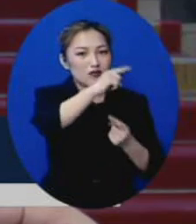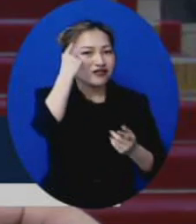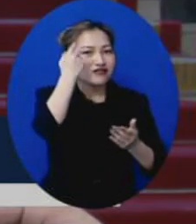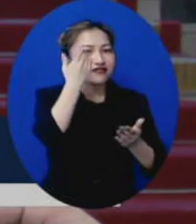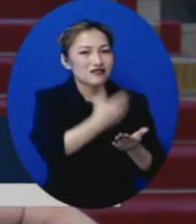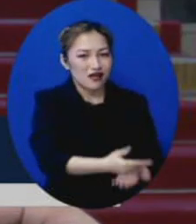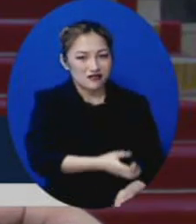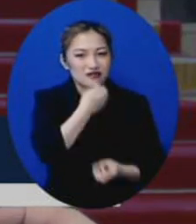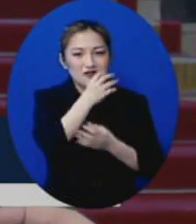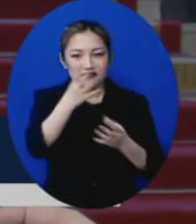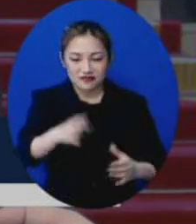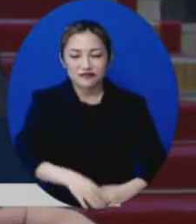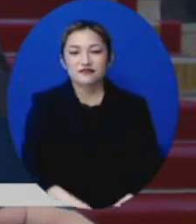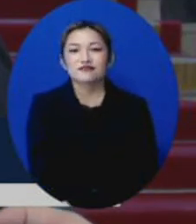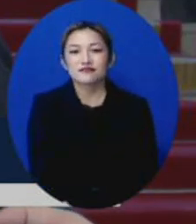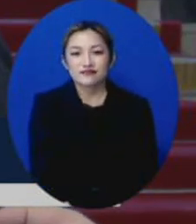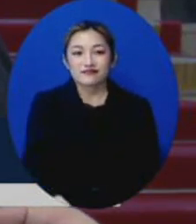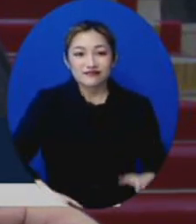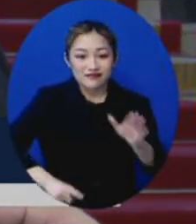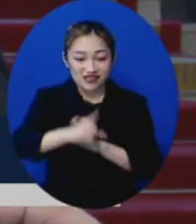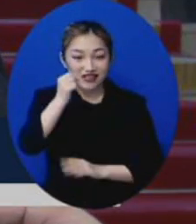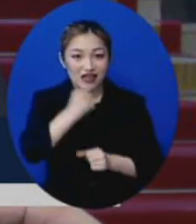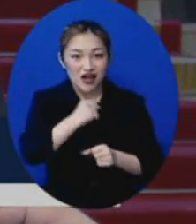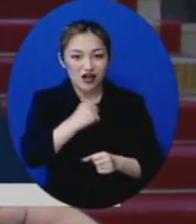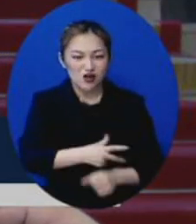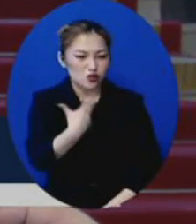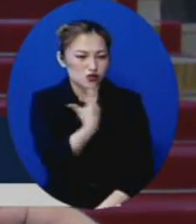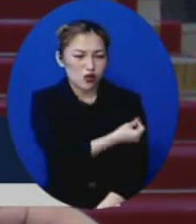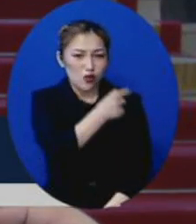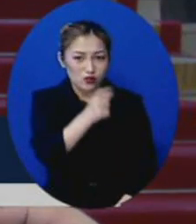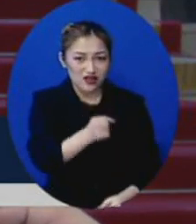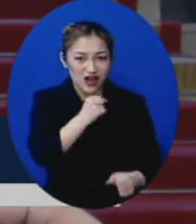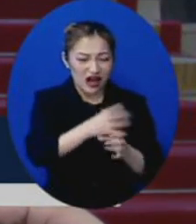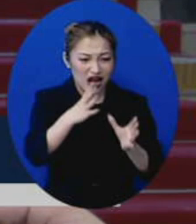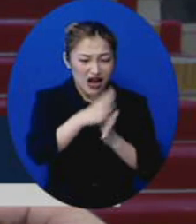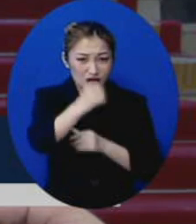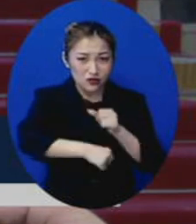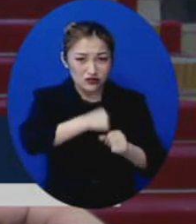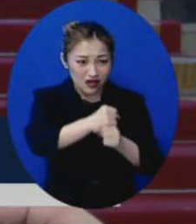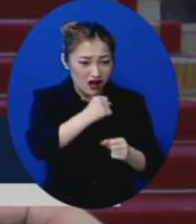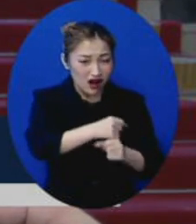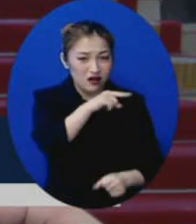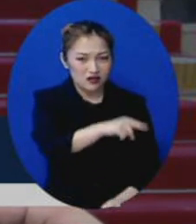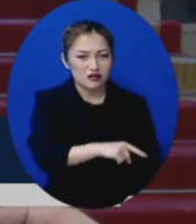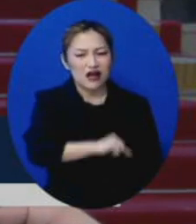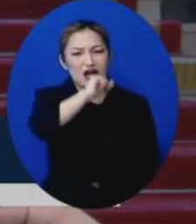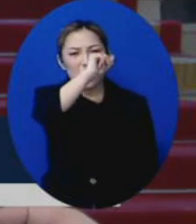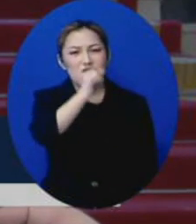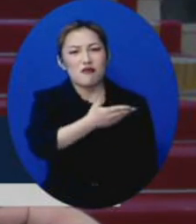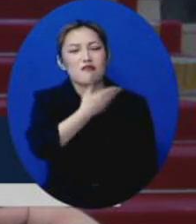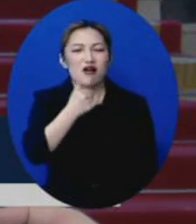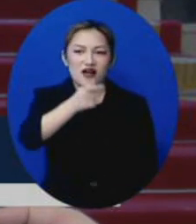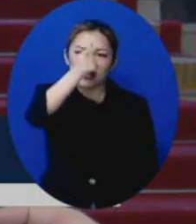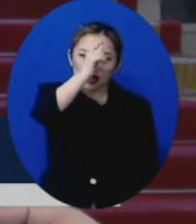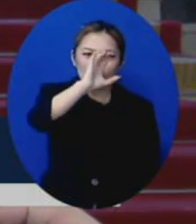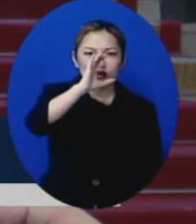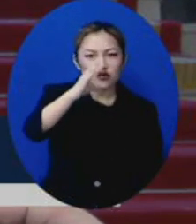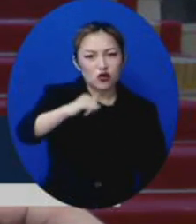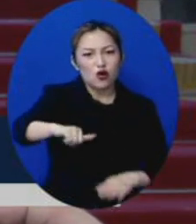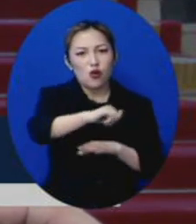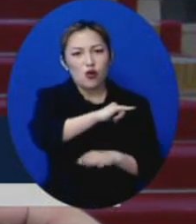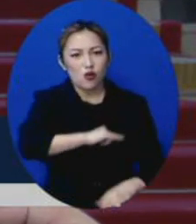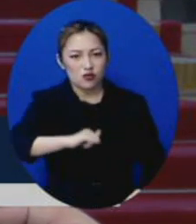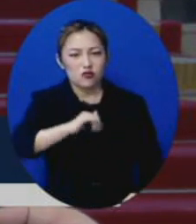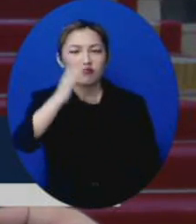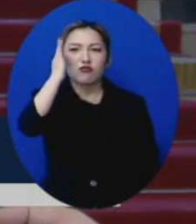байна. Хамгийн ойрхоны жишээхэд бол одоо сувлагчаар 10 жил ажилласан үнийг бол визний асуудлаар ямар ч асуудалгүй Герман одоо тий солонгос бусад улс орнууд бол бүр ингээд